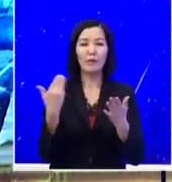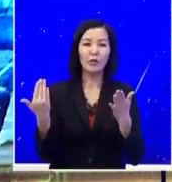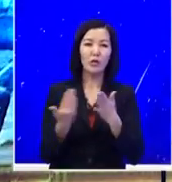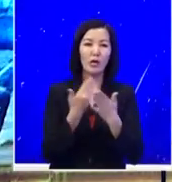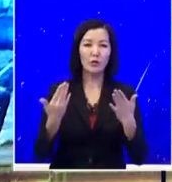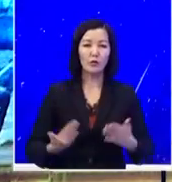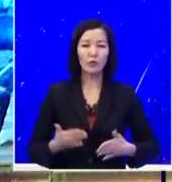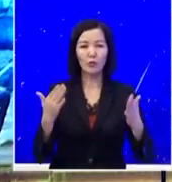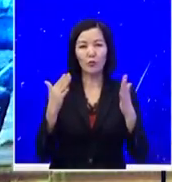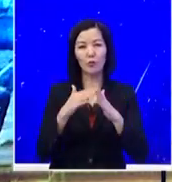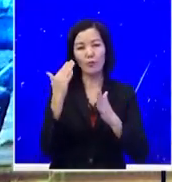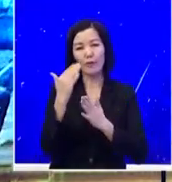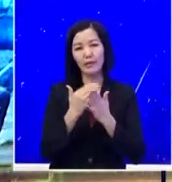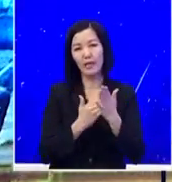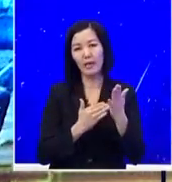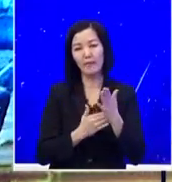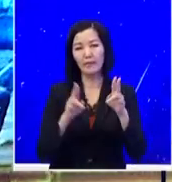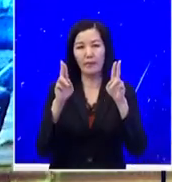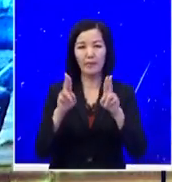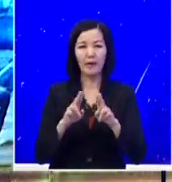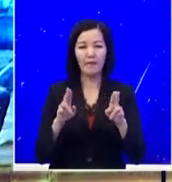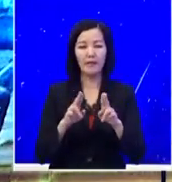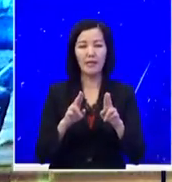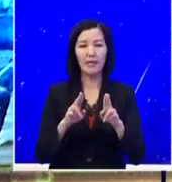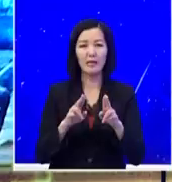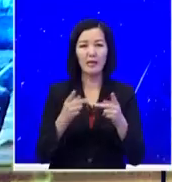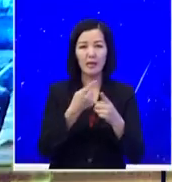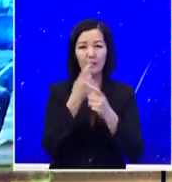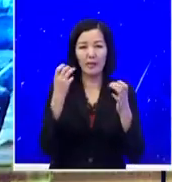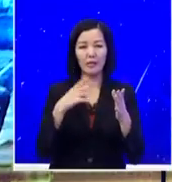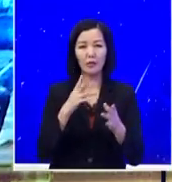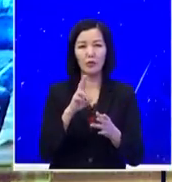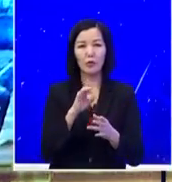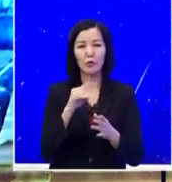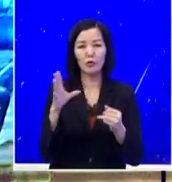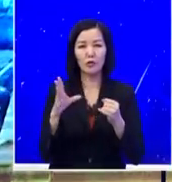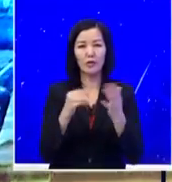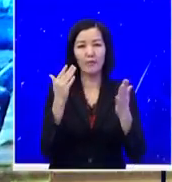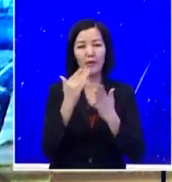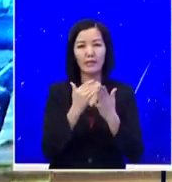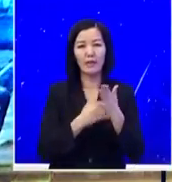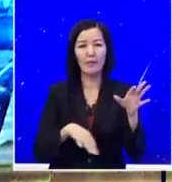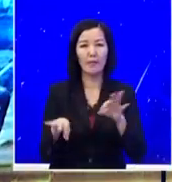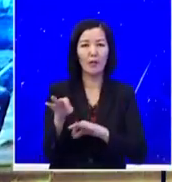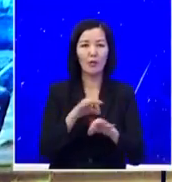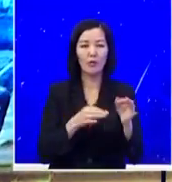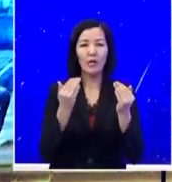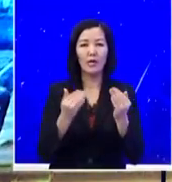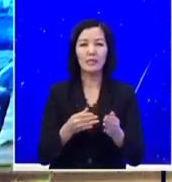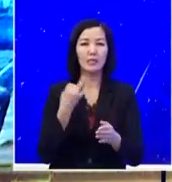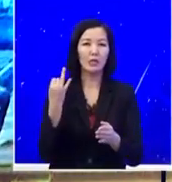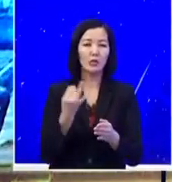5-10-20 жаңа тұрғын үй бағдарламасының негізгі шарттары белгілі болды. Нұрлы жер бағдарламасы негізіндегі пилоттық жобаға қазірдің